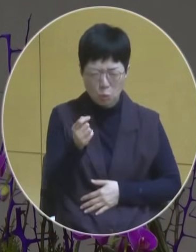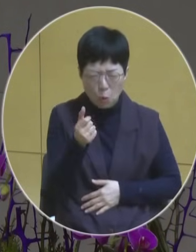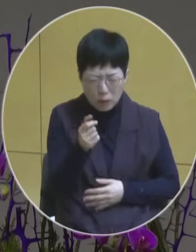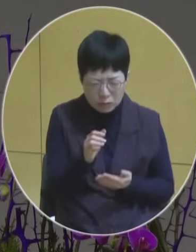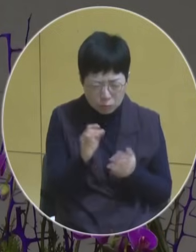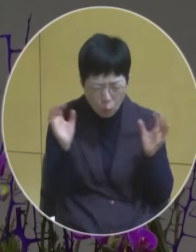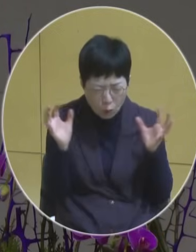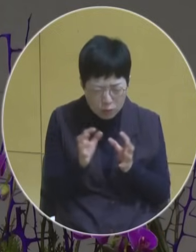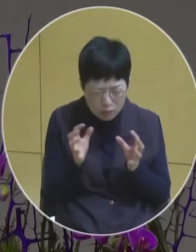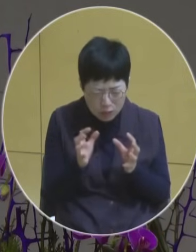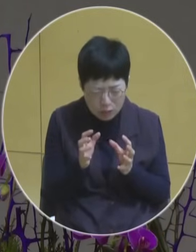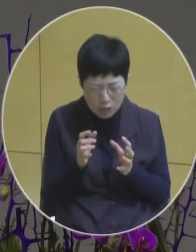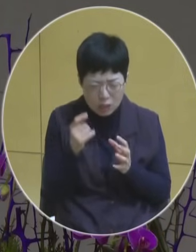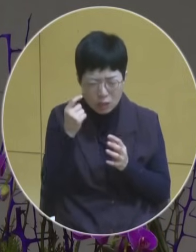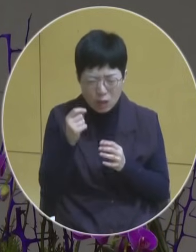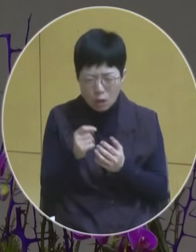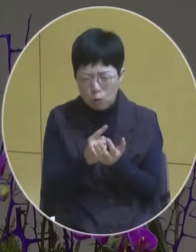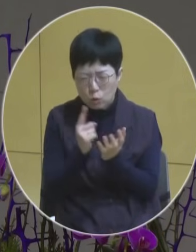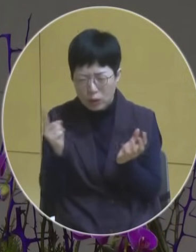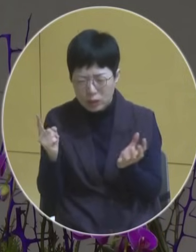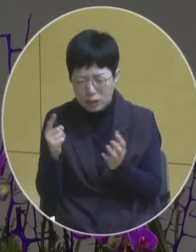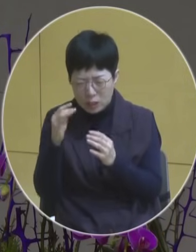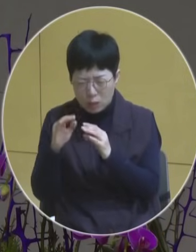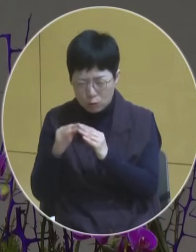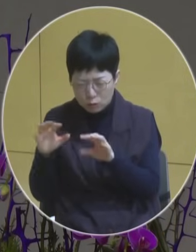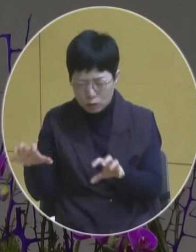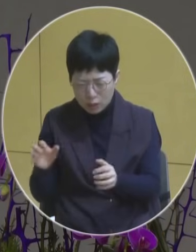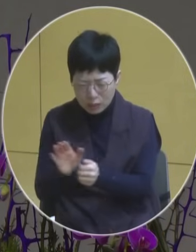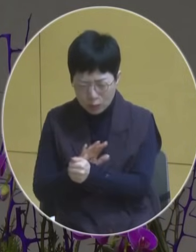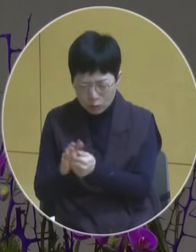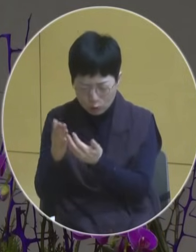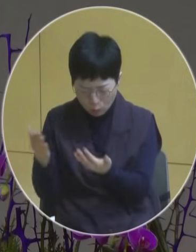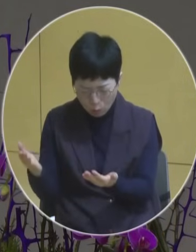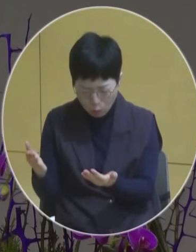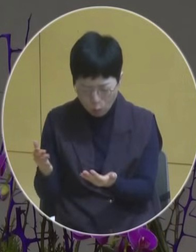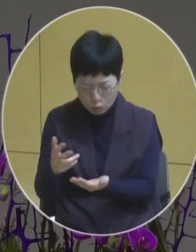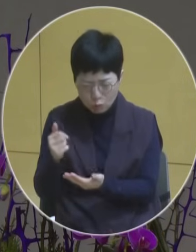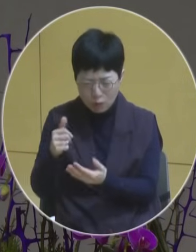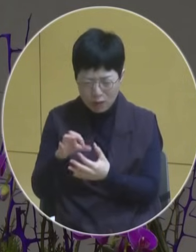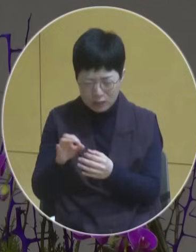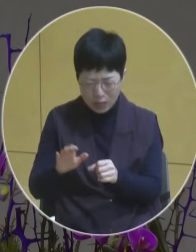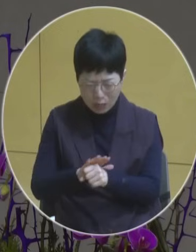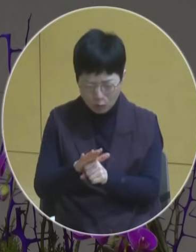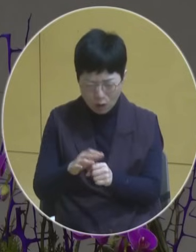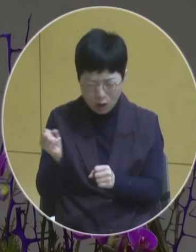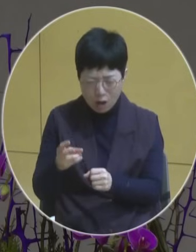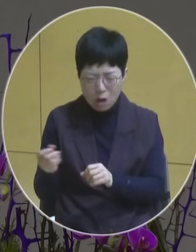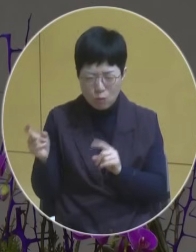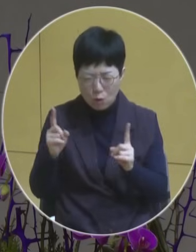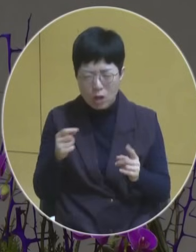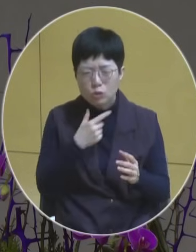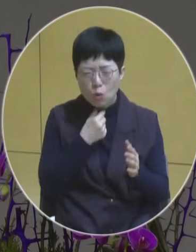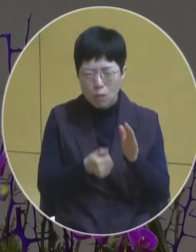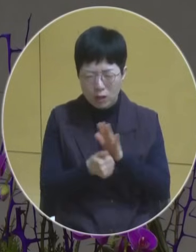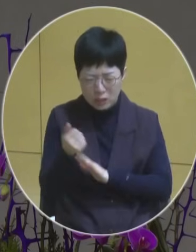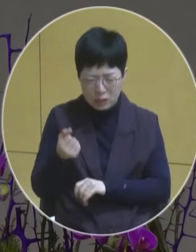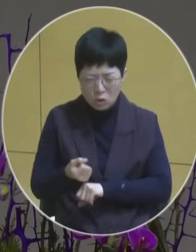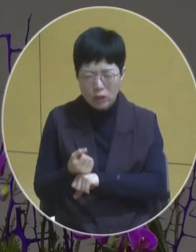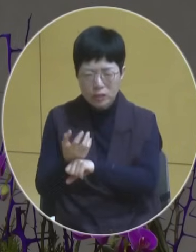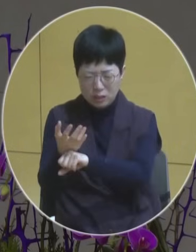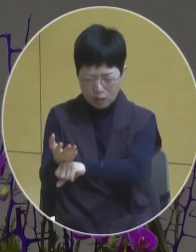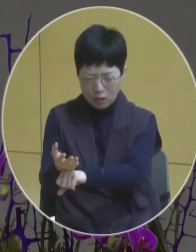정성이 이 땅에 소외된 이웃들에게 전달될 때 그곳에 주의 사랑과 부활 소망이 전달되어 줄 수